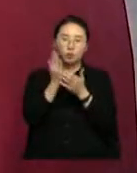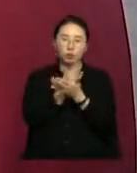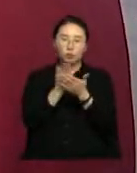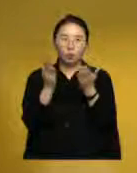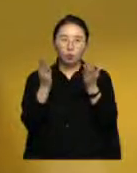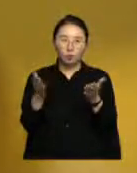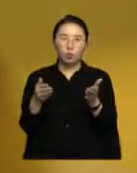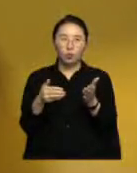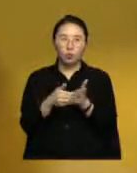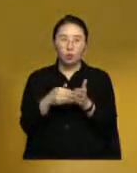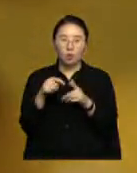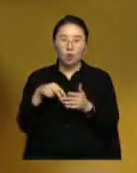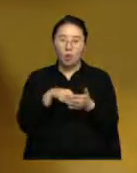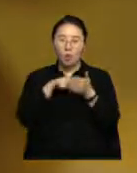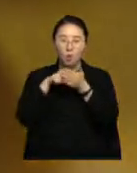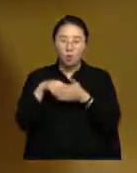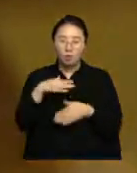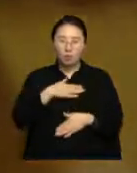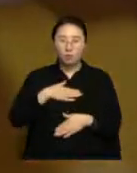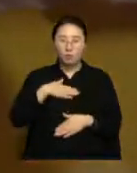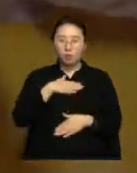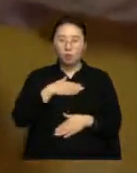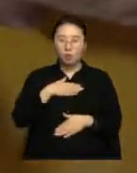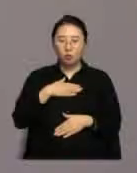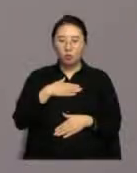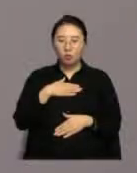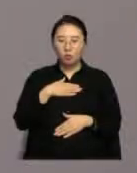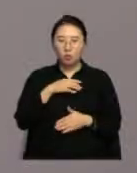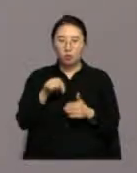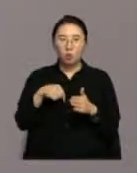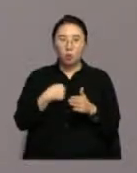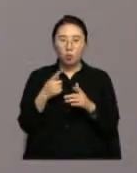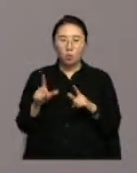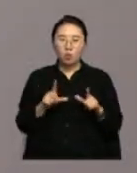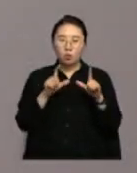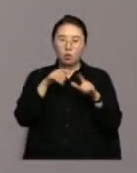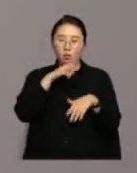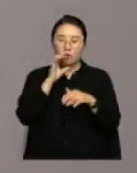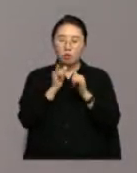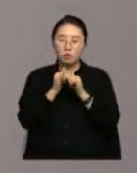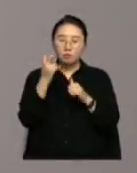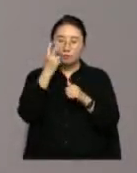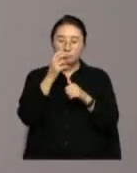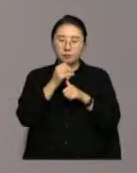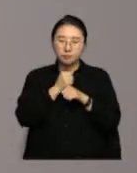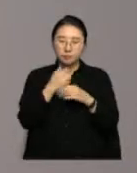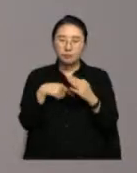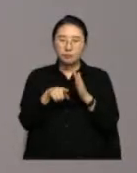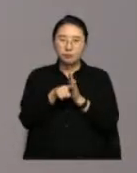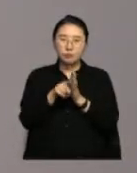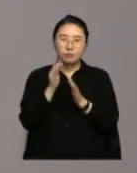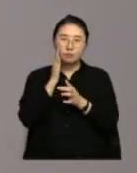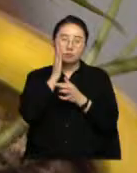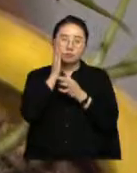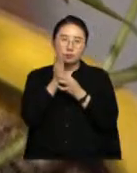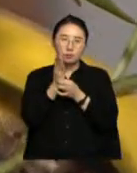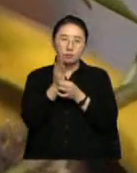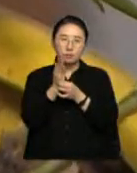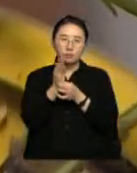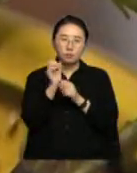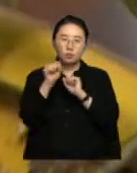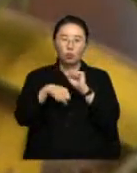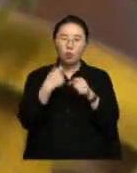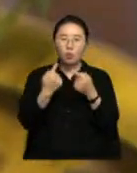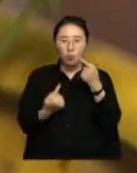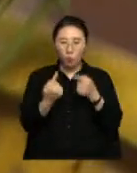왔습니다. 외로움이란 정서적 고립 속에서 독거노인들을 지키기 위해 반려식물을 선택한 것.